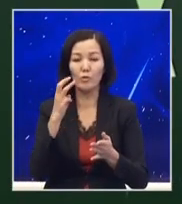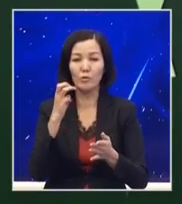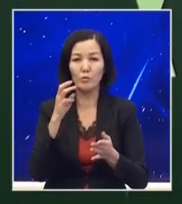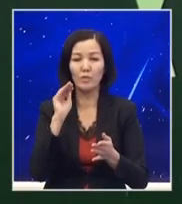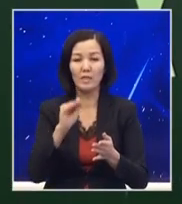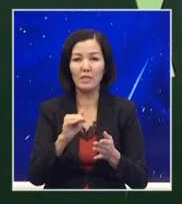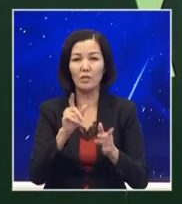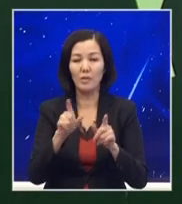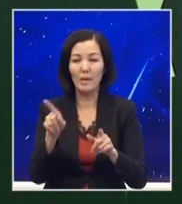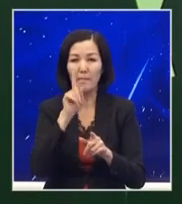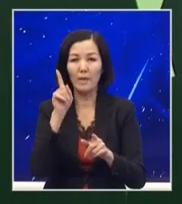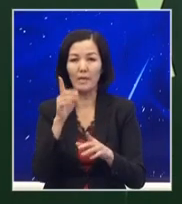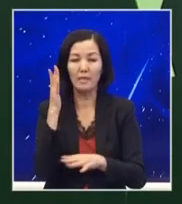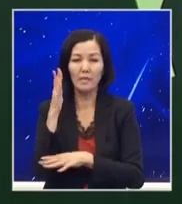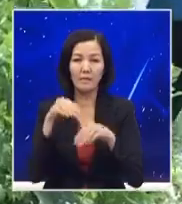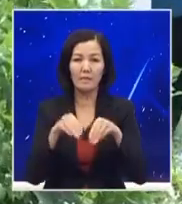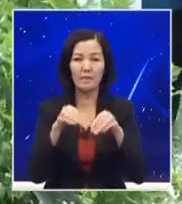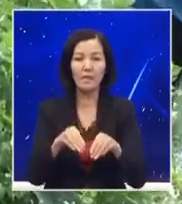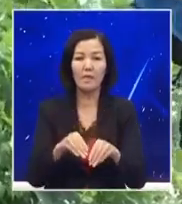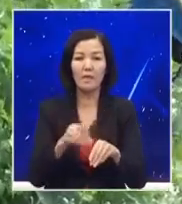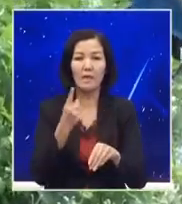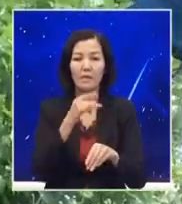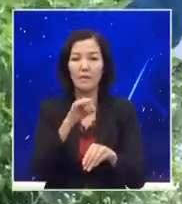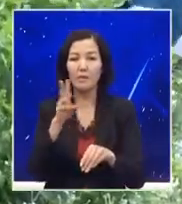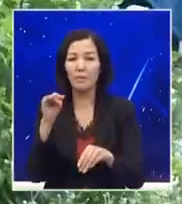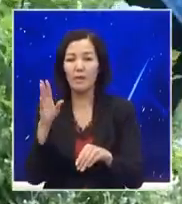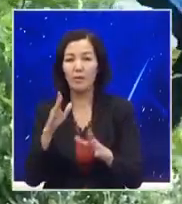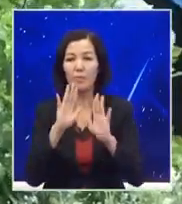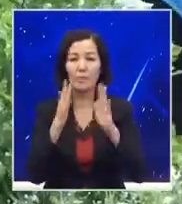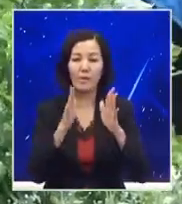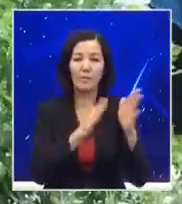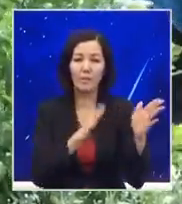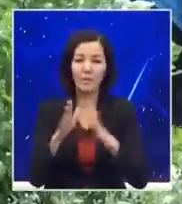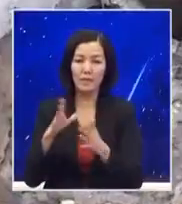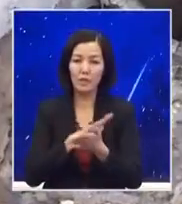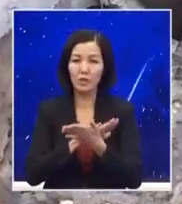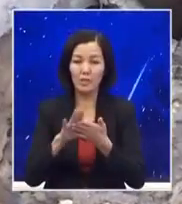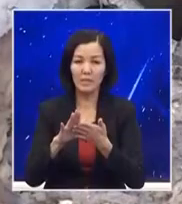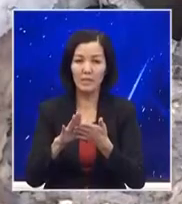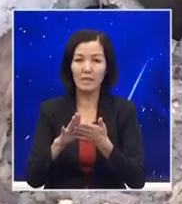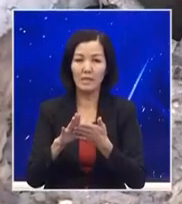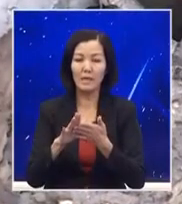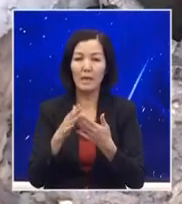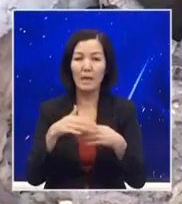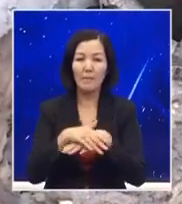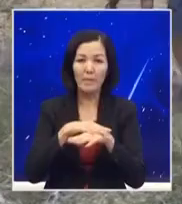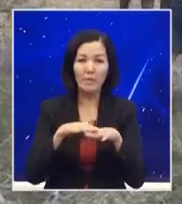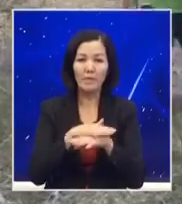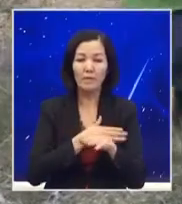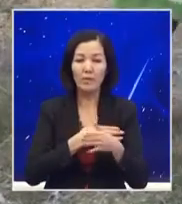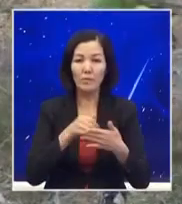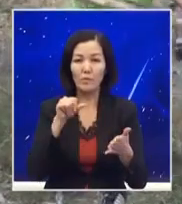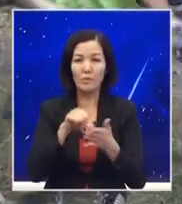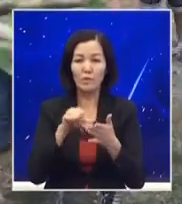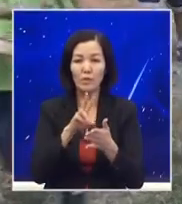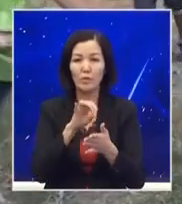молодежи. Высажено свыше 44 миллионов деревьев. Благоустроены парки, скверы, дворы. Нельзя не сказать о масштабном участии жасыл-елицев в таких программах,